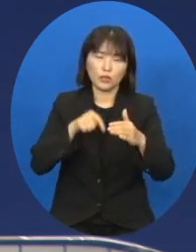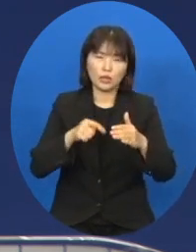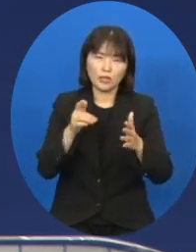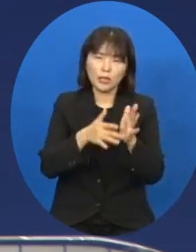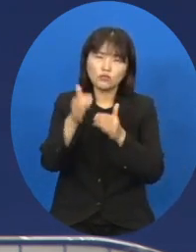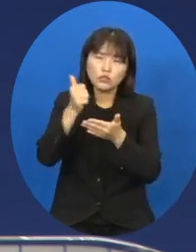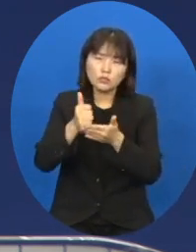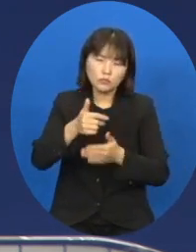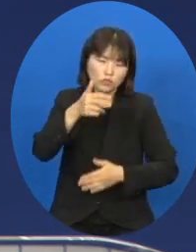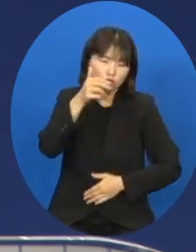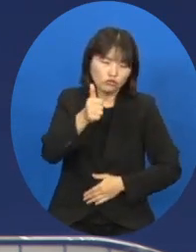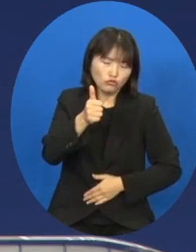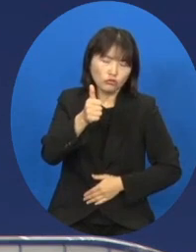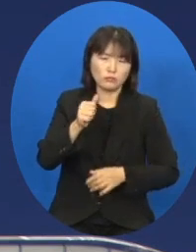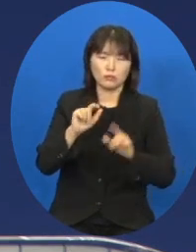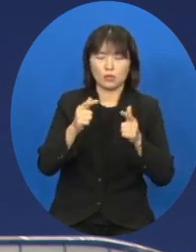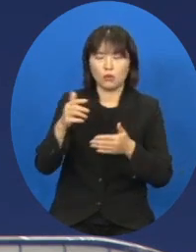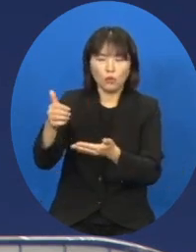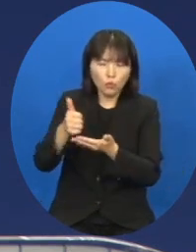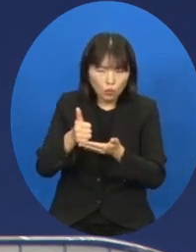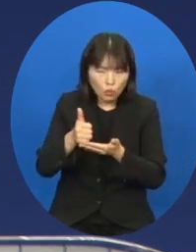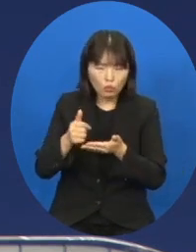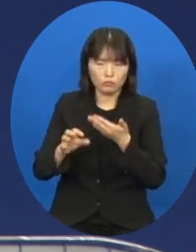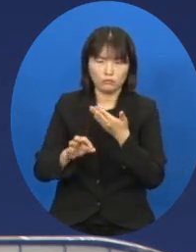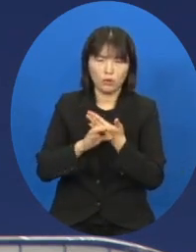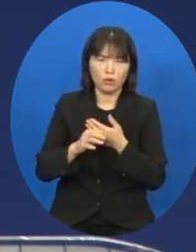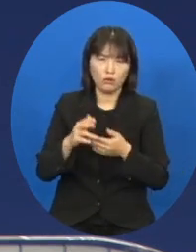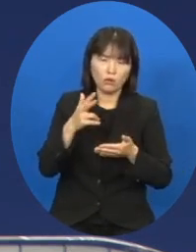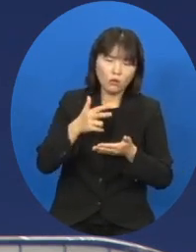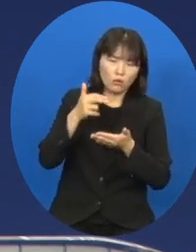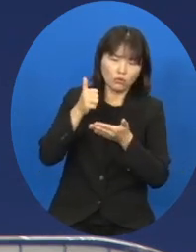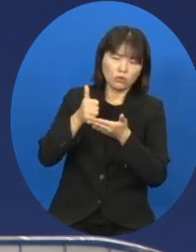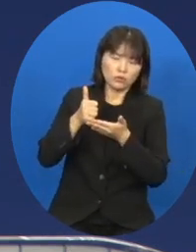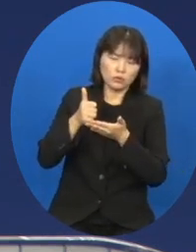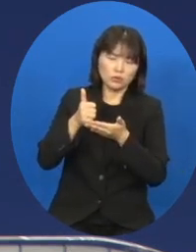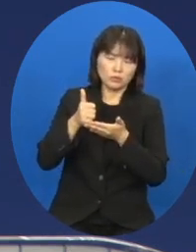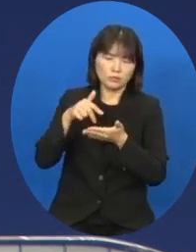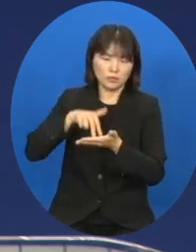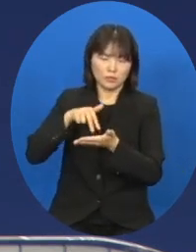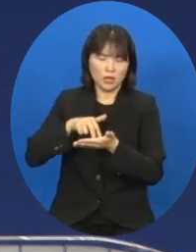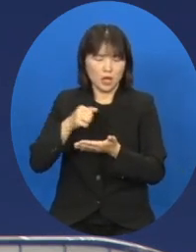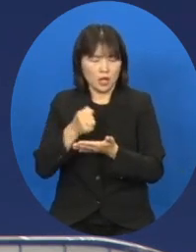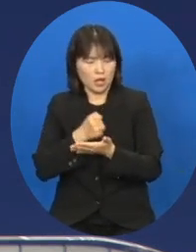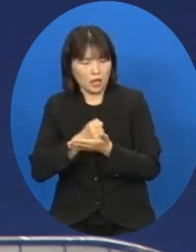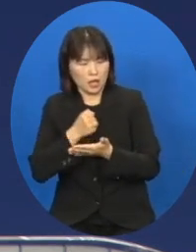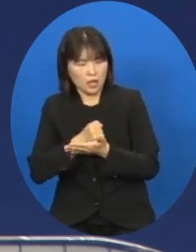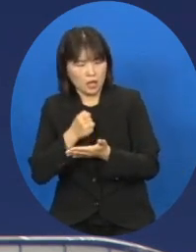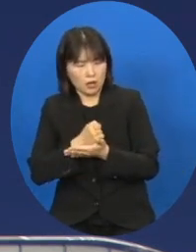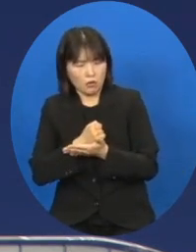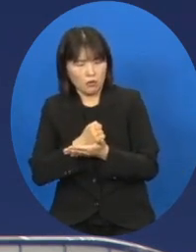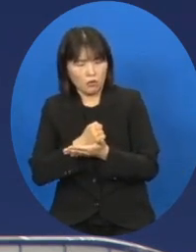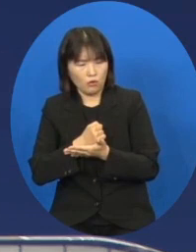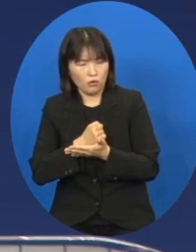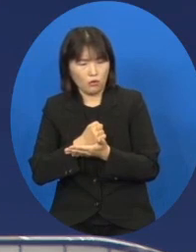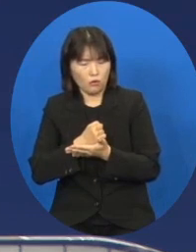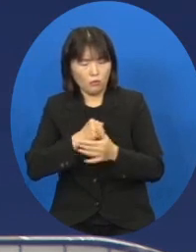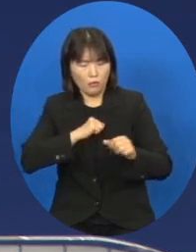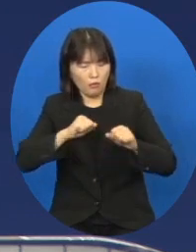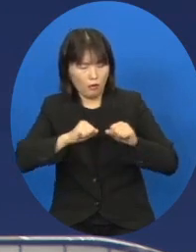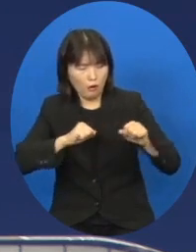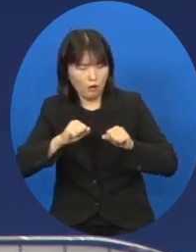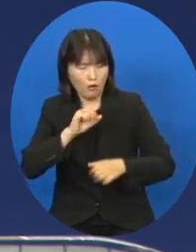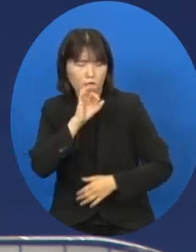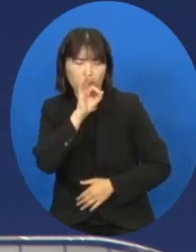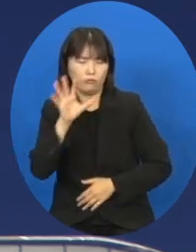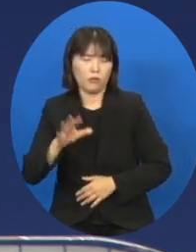아니시고 손님이시면 주님은 안타까운 마음만 가지고 계시지 아무것도 못 하시는 거예요.